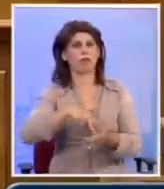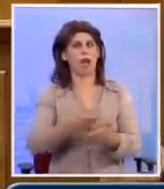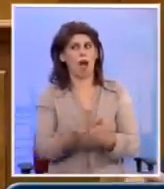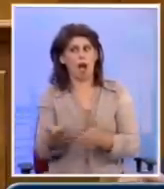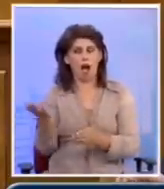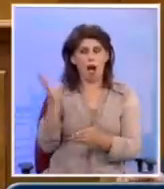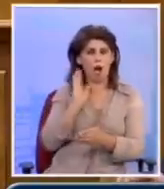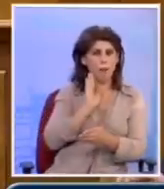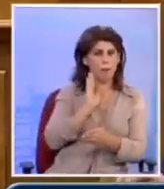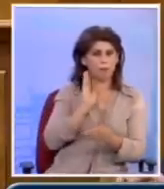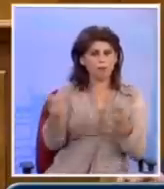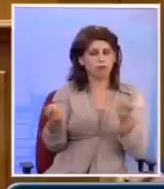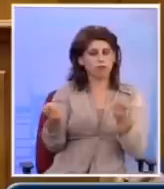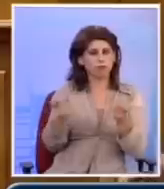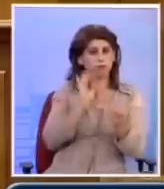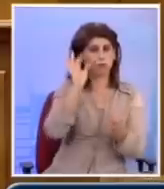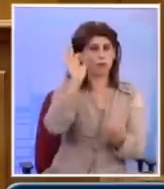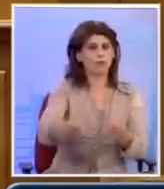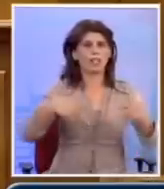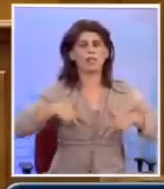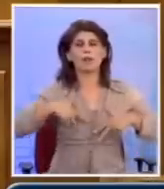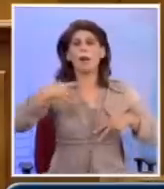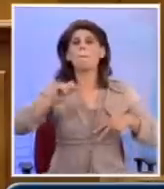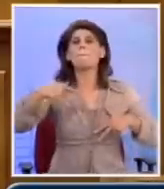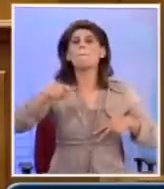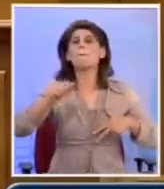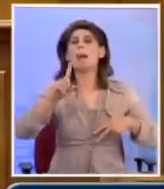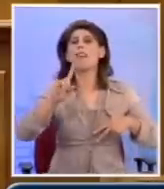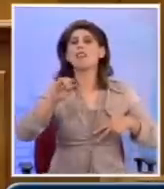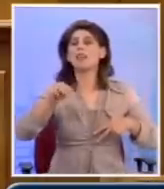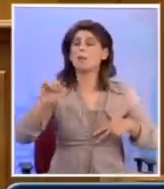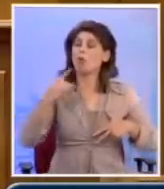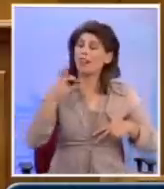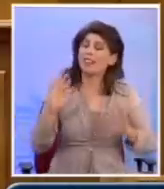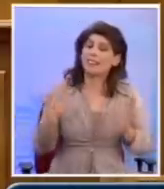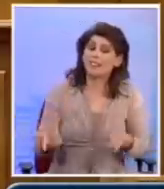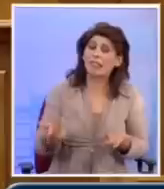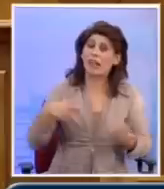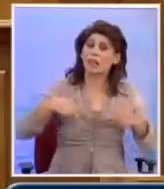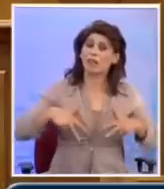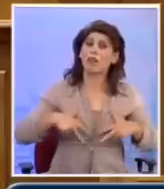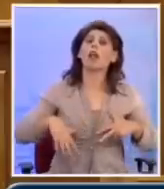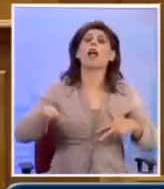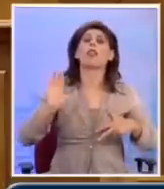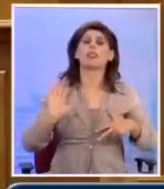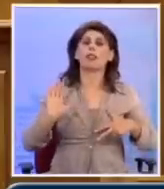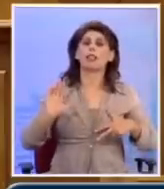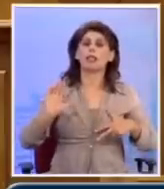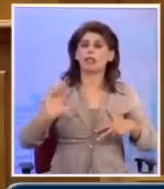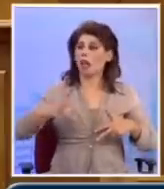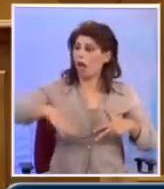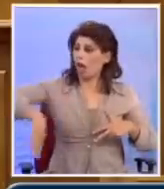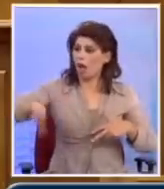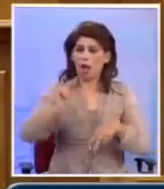που οδήγησε στην κυβέρνηση Παπαδήμου. Δηλαδή τι? Σε μια κυβέρνηση η οποία δεν είχε πάρει λαϊκή εντολή